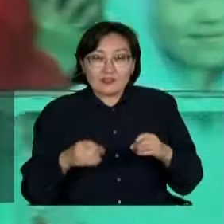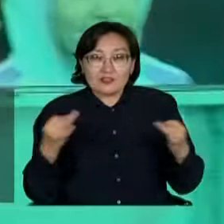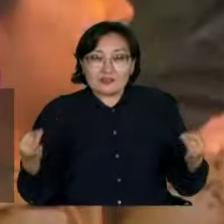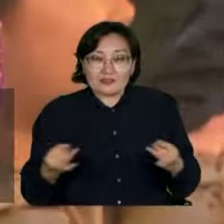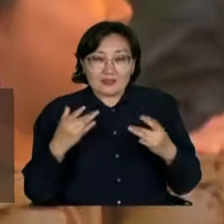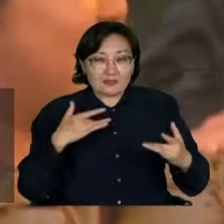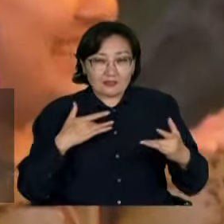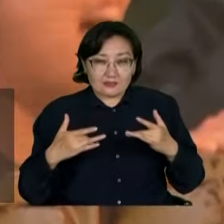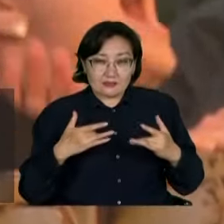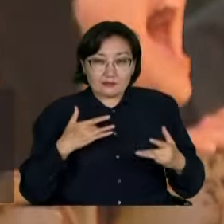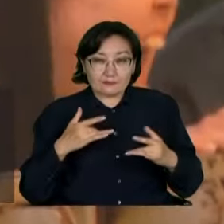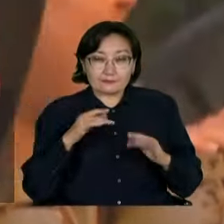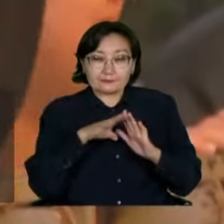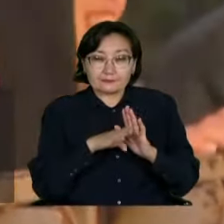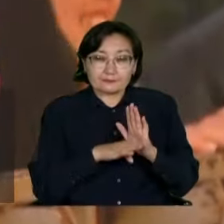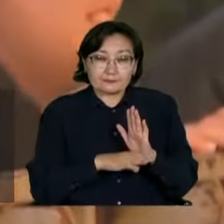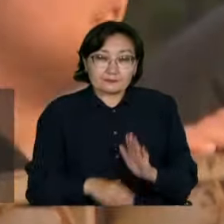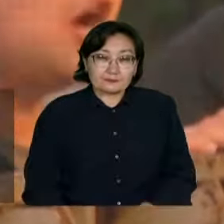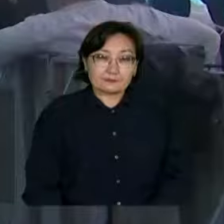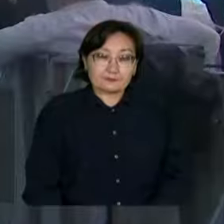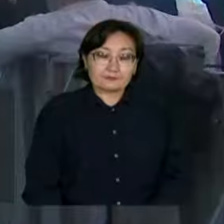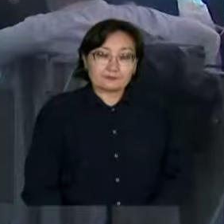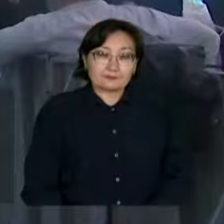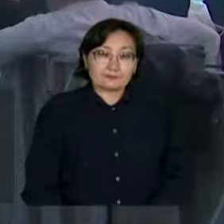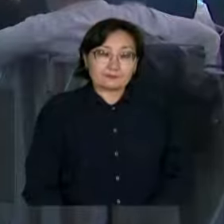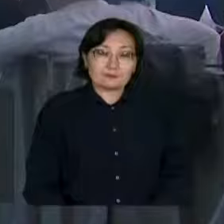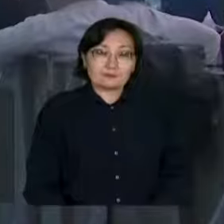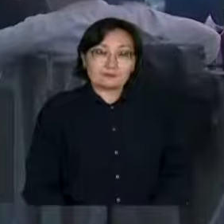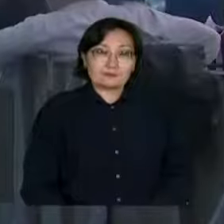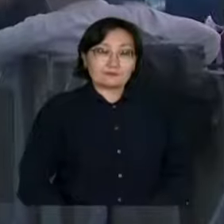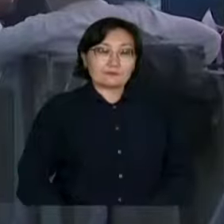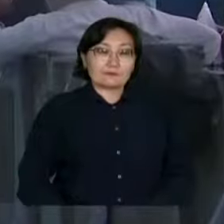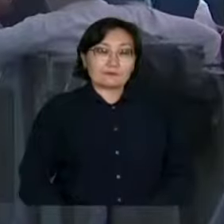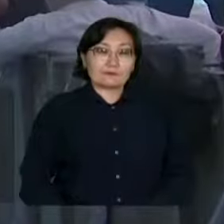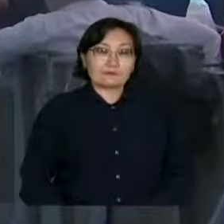Асимжан Жузбаева, Нурлан Атигенов, Дастан Тимирбекулы, телеканал Алматы, Астана.